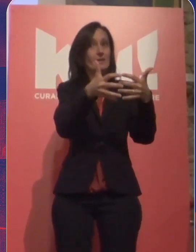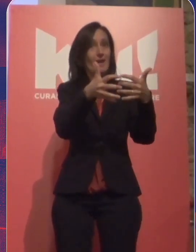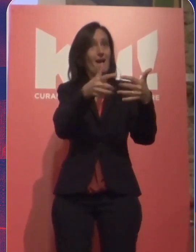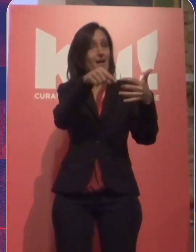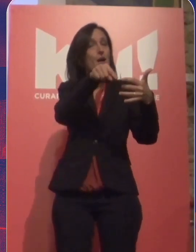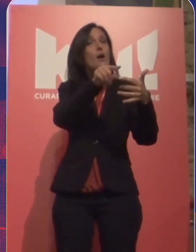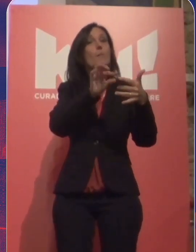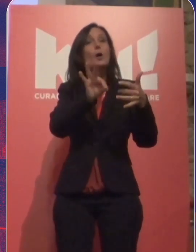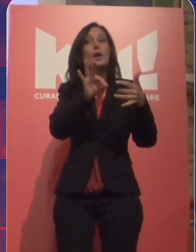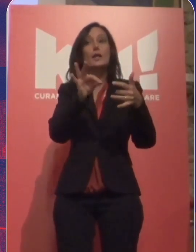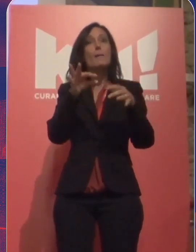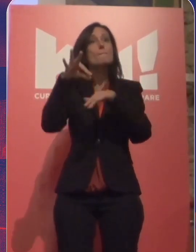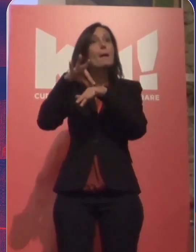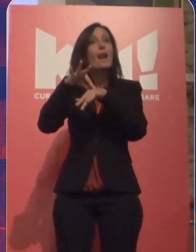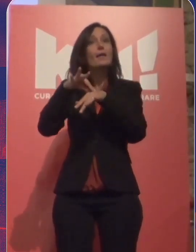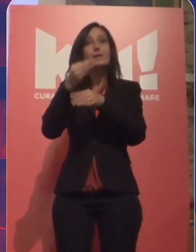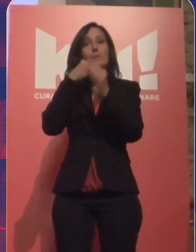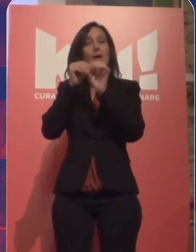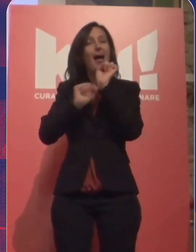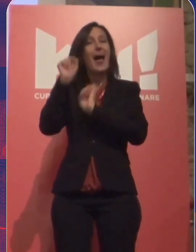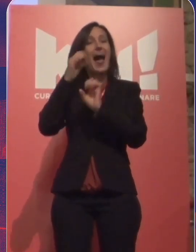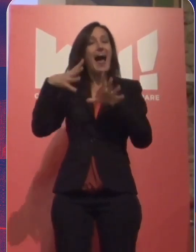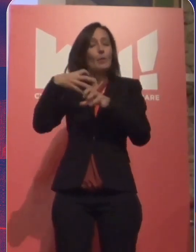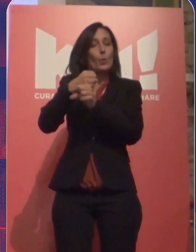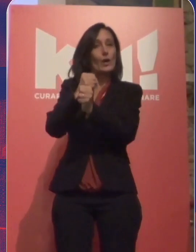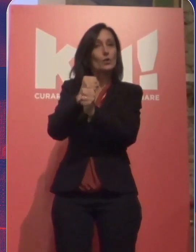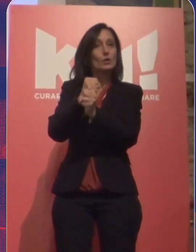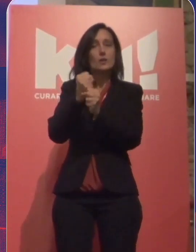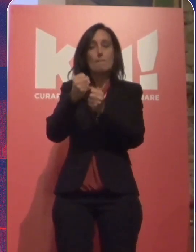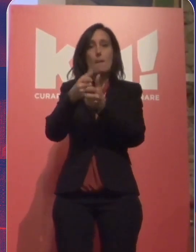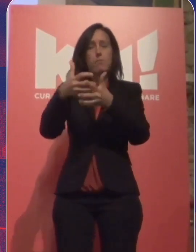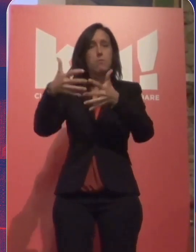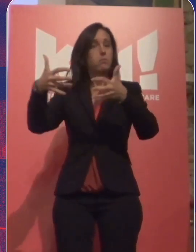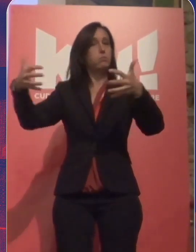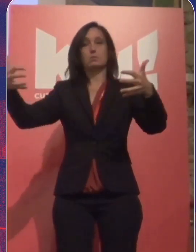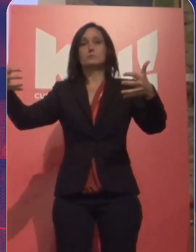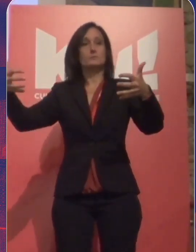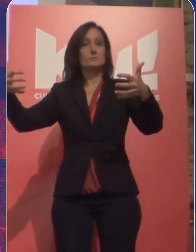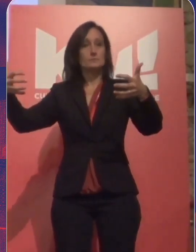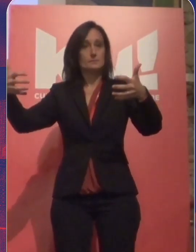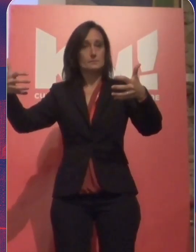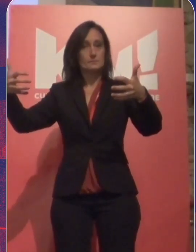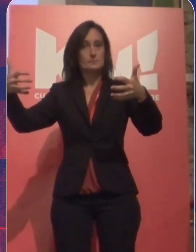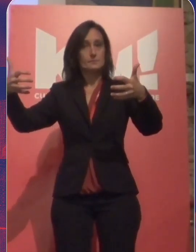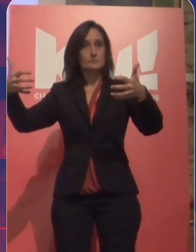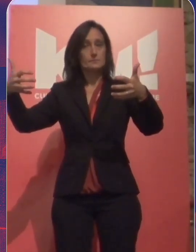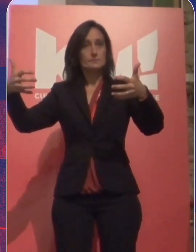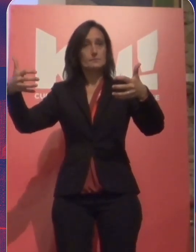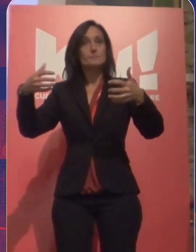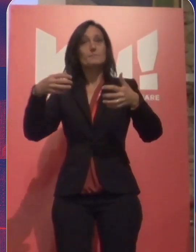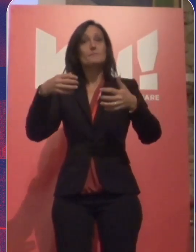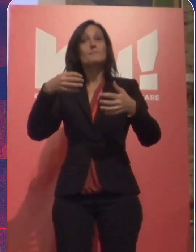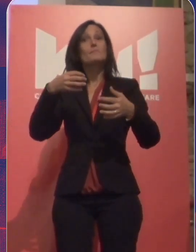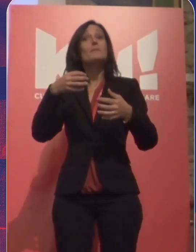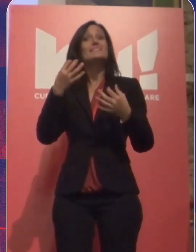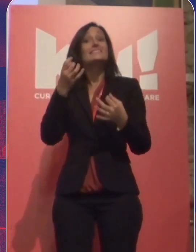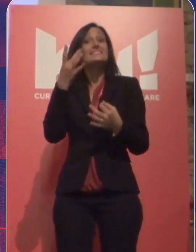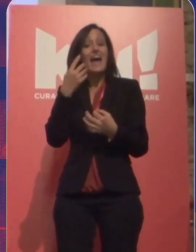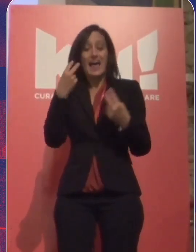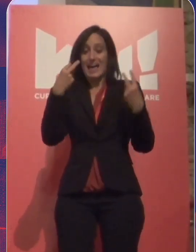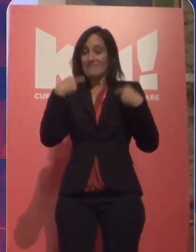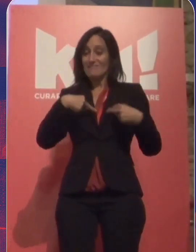perché se non posso governare la vita se la vita è diventata luogo di minacce di pericolo